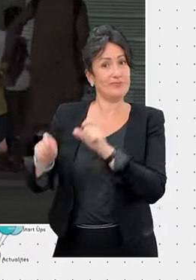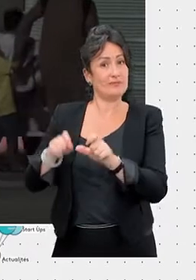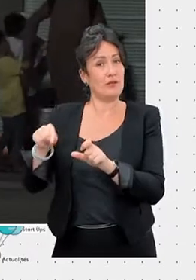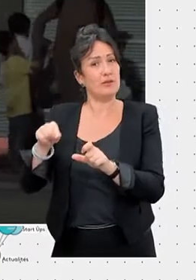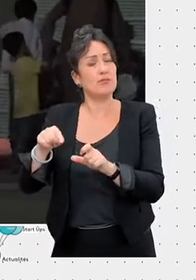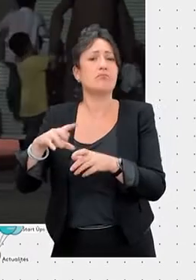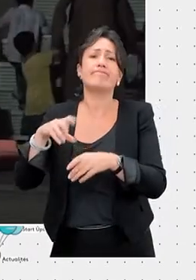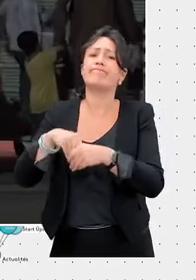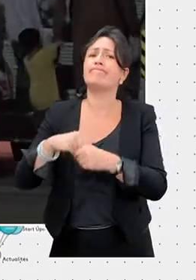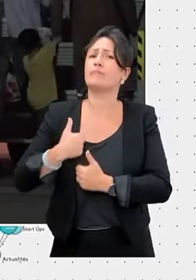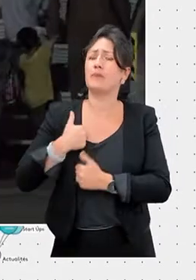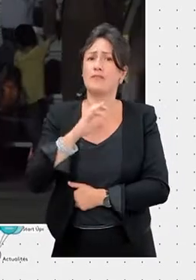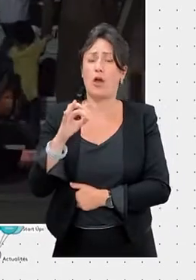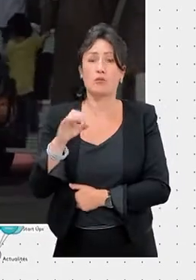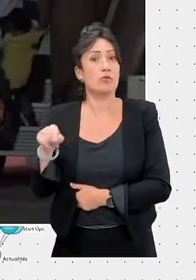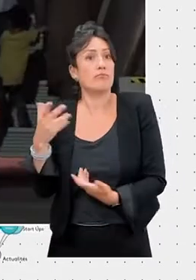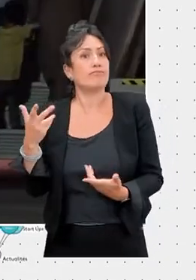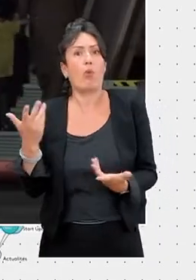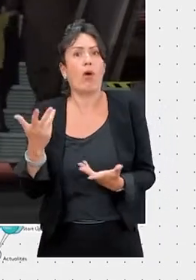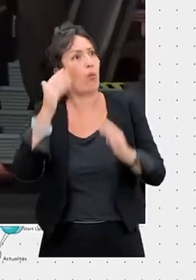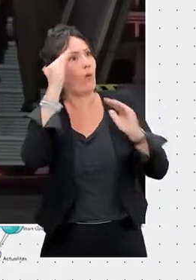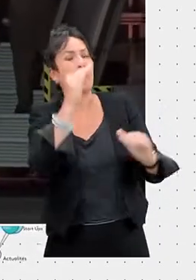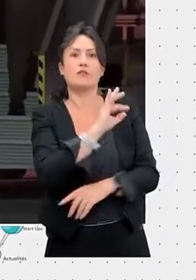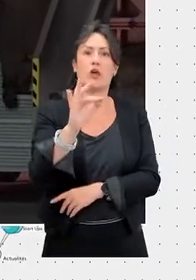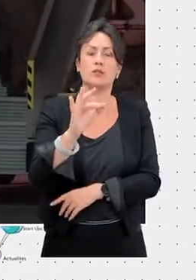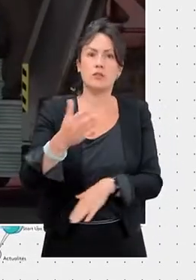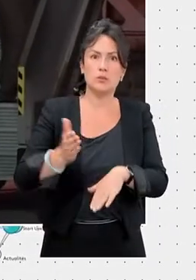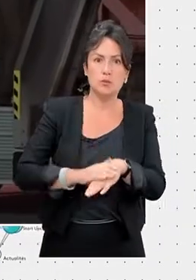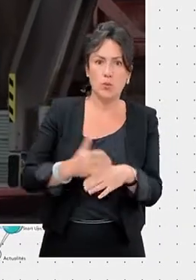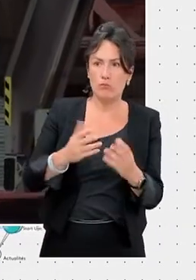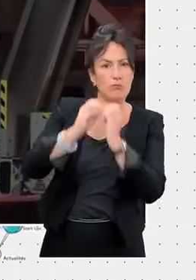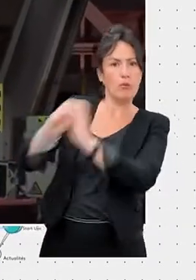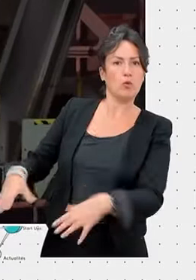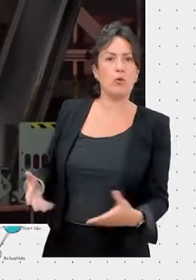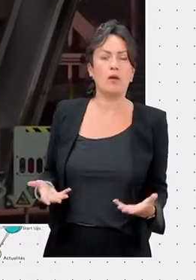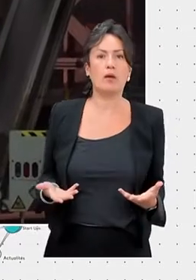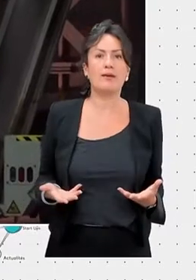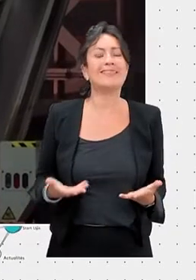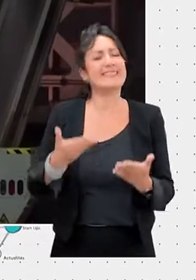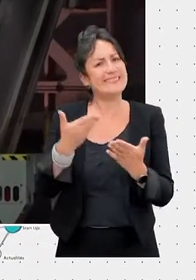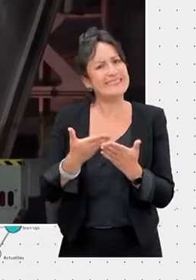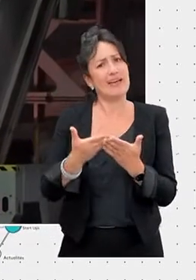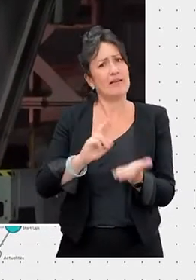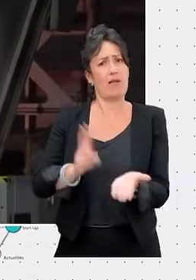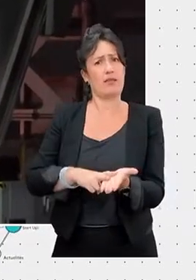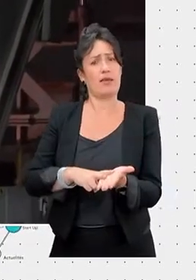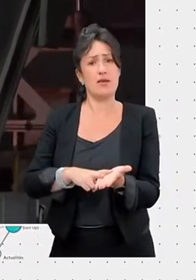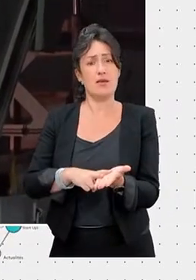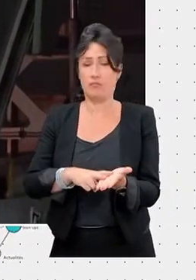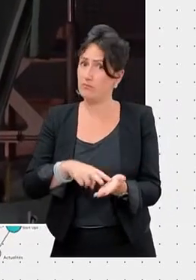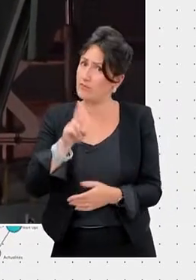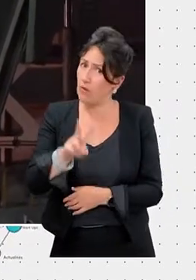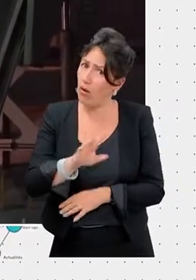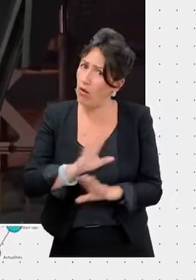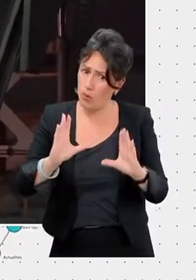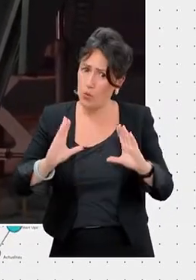française. Vous comprenez, ils ont fait confiance à la France et la France les a abandonnés. Ça, c'est la réalité sur le terrain. Je peux vous